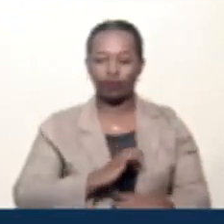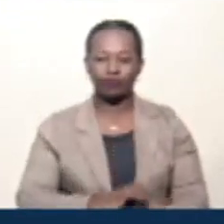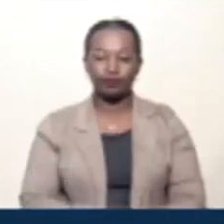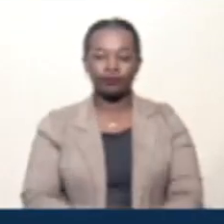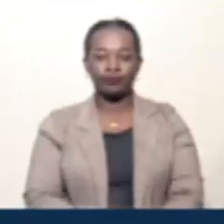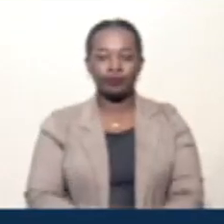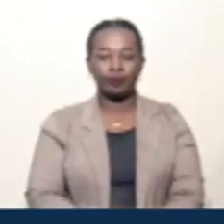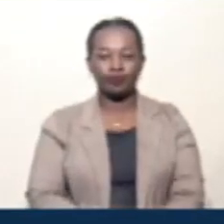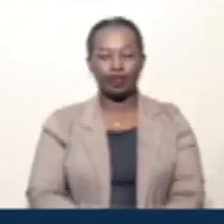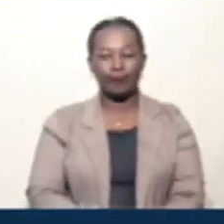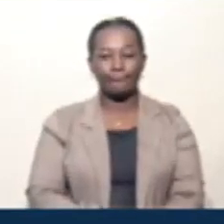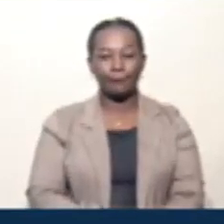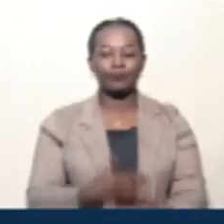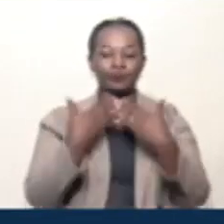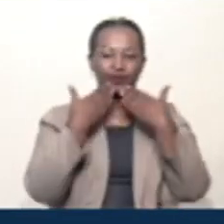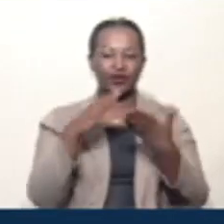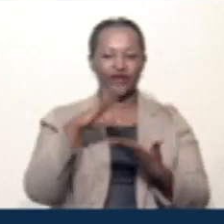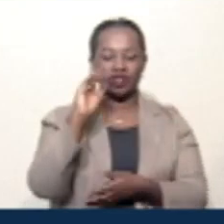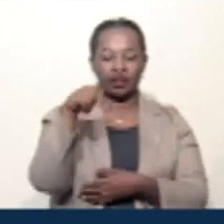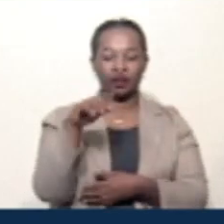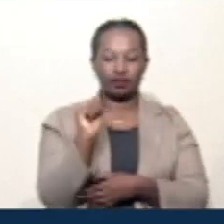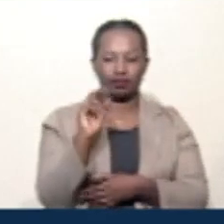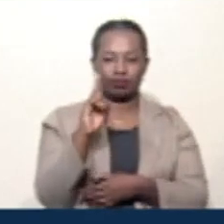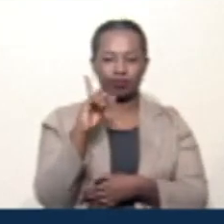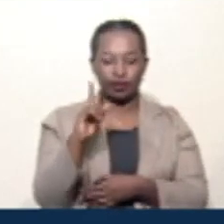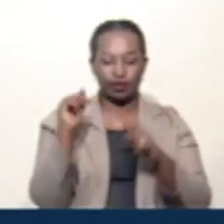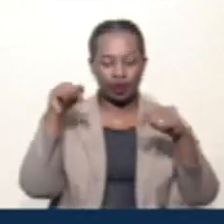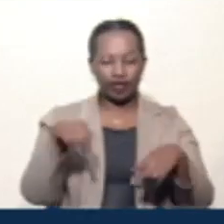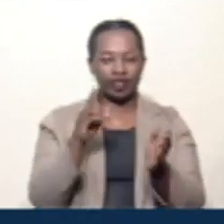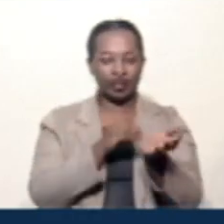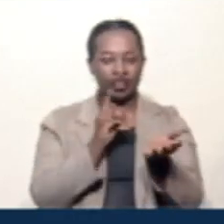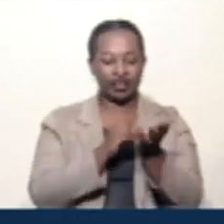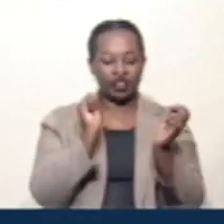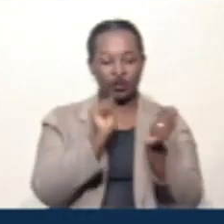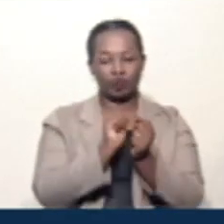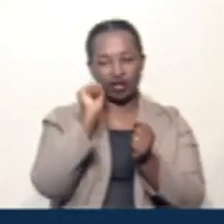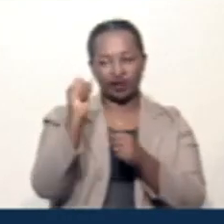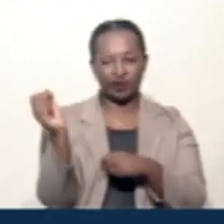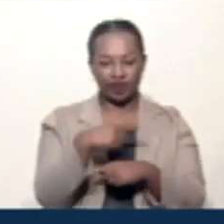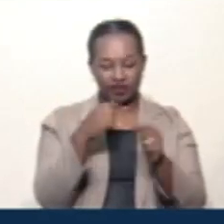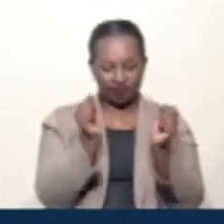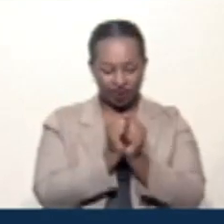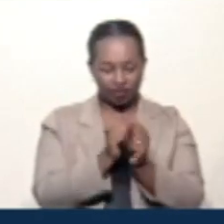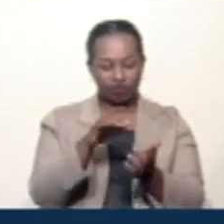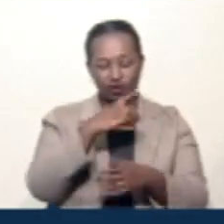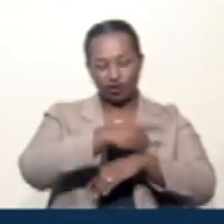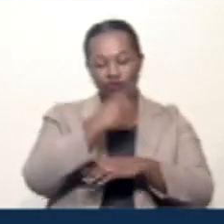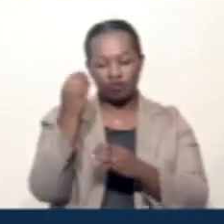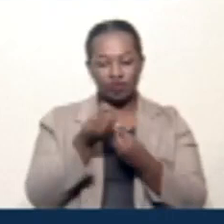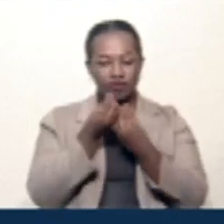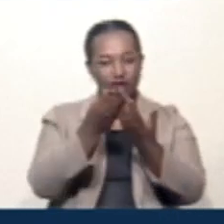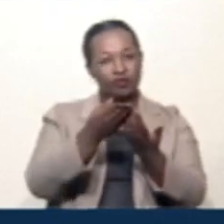Kigali. Arakoze cyane Paul Rutikanga. Kuri tariki ya 15 Ukwakira ni umunsi wahariwe